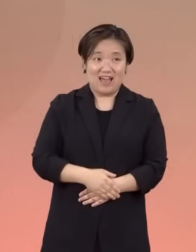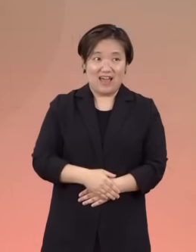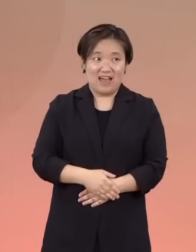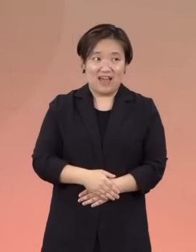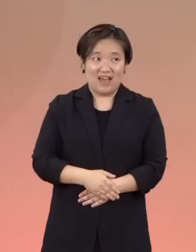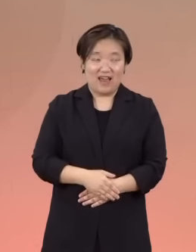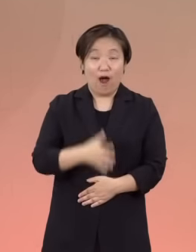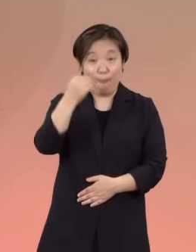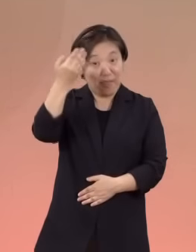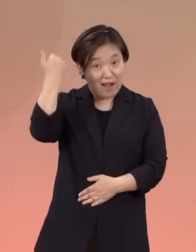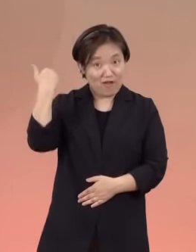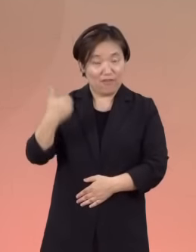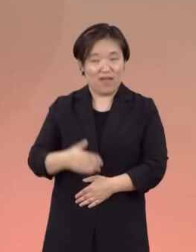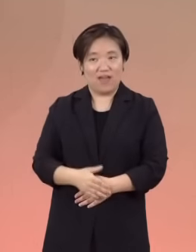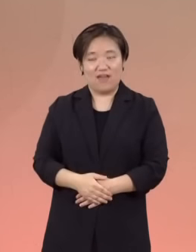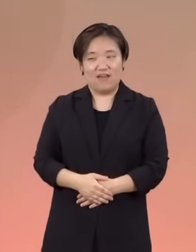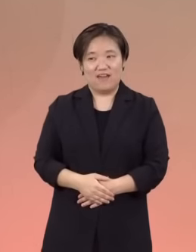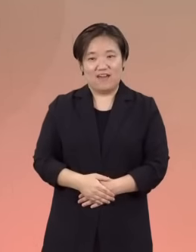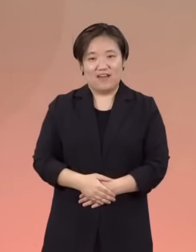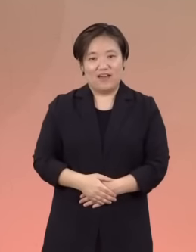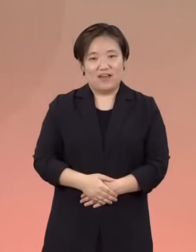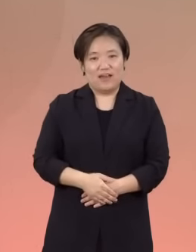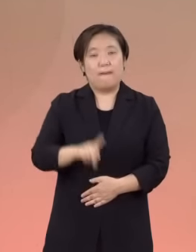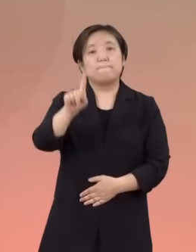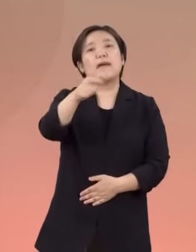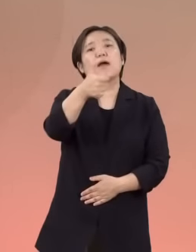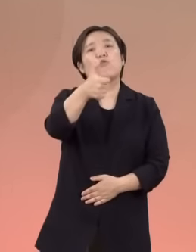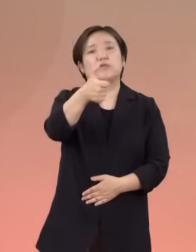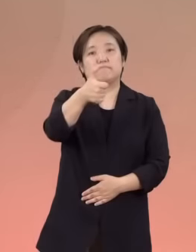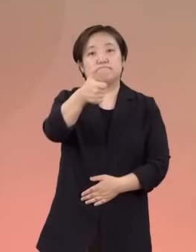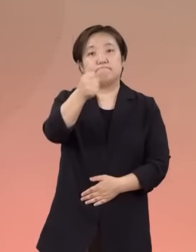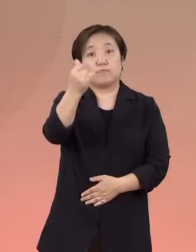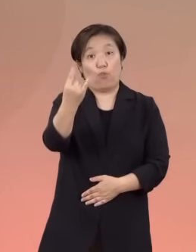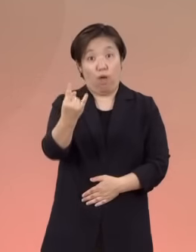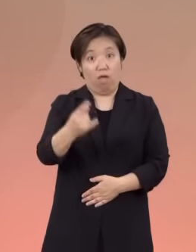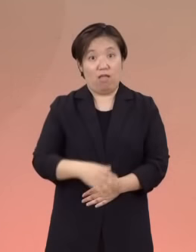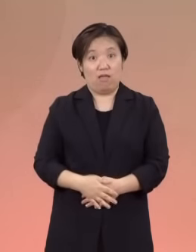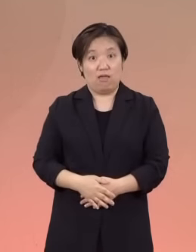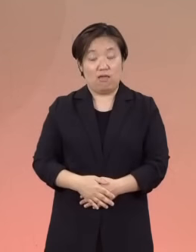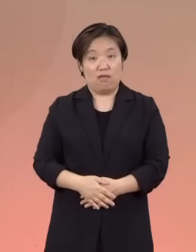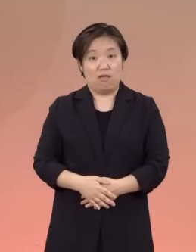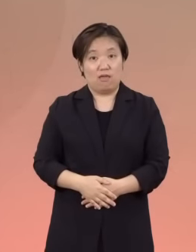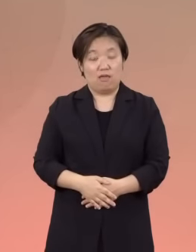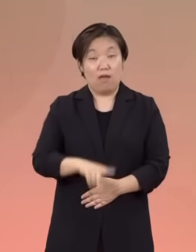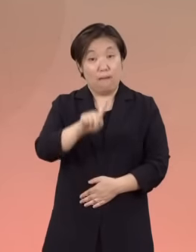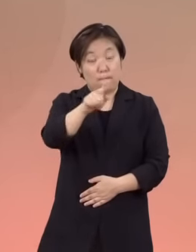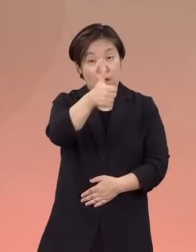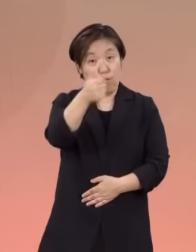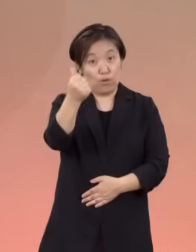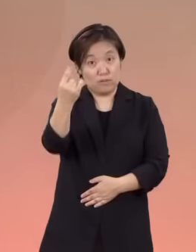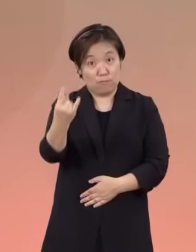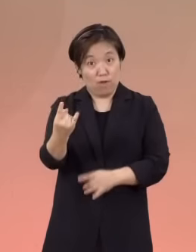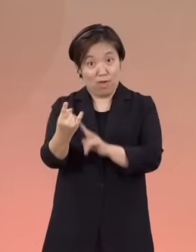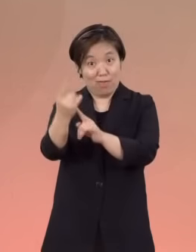했던 소나무 시즌 3 중에 150회 150회 그때